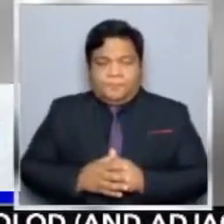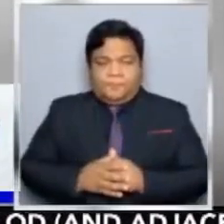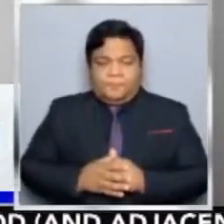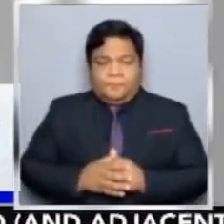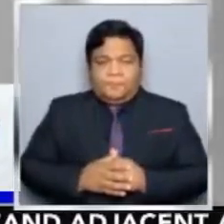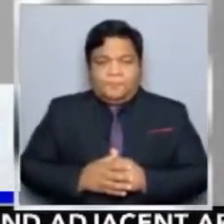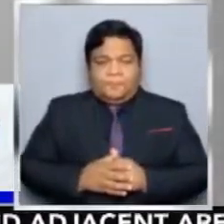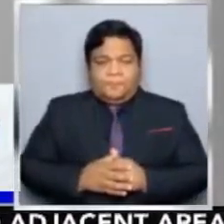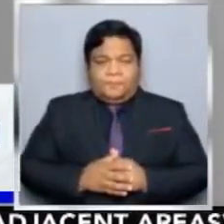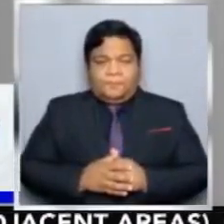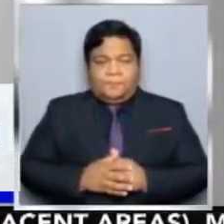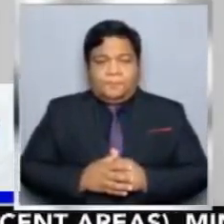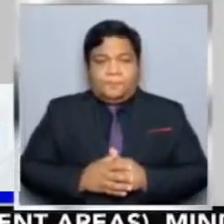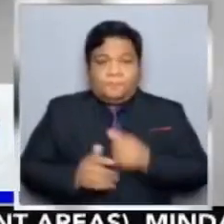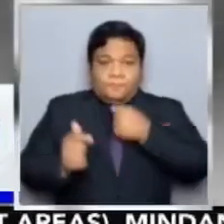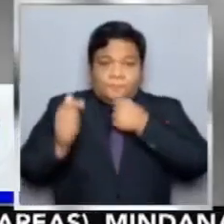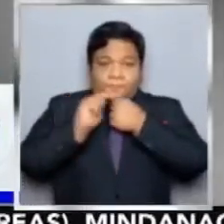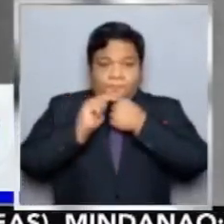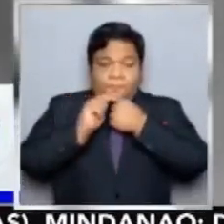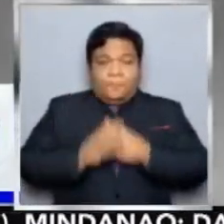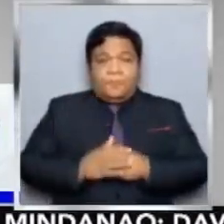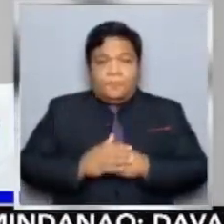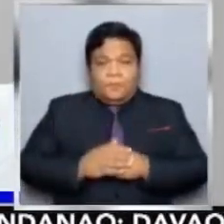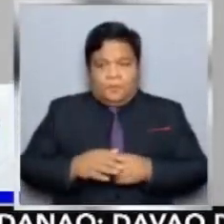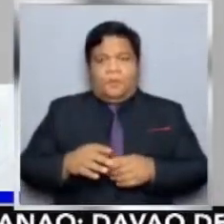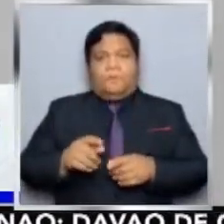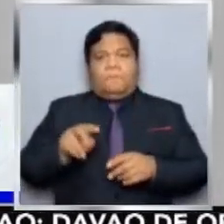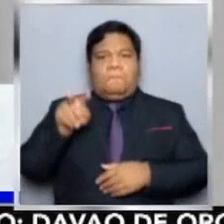Tumambad sa mga operatiba ang kahong-kahong assorted na biskuit.